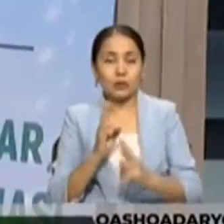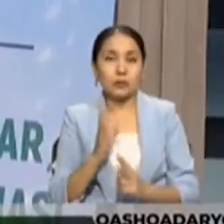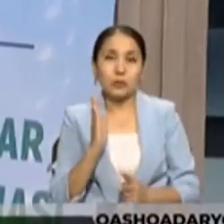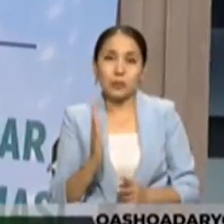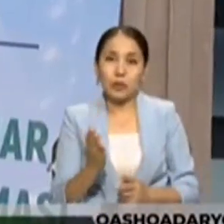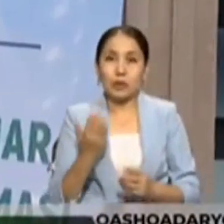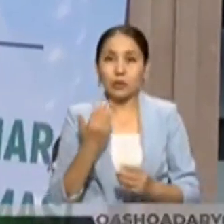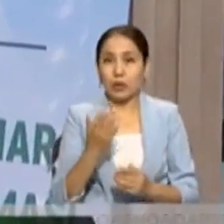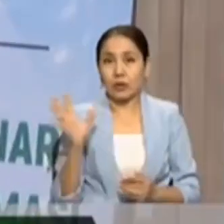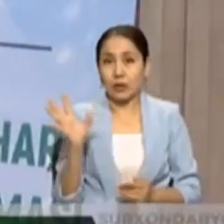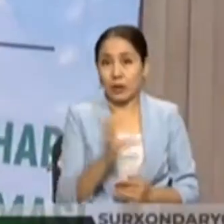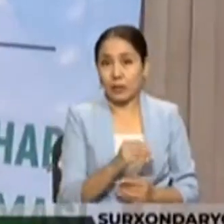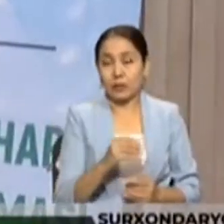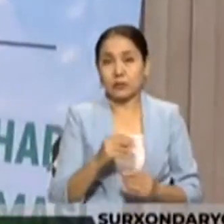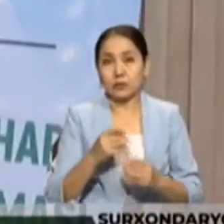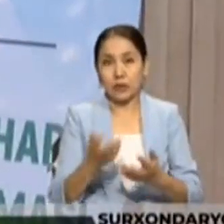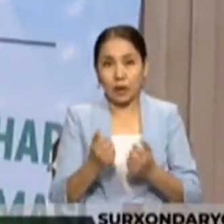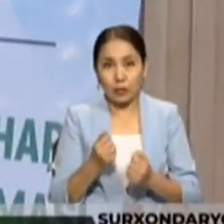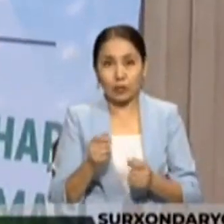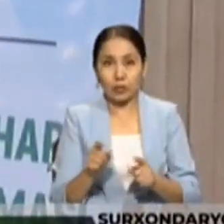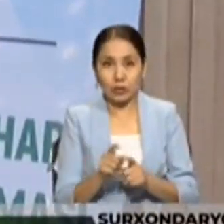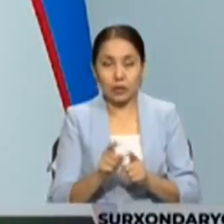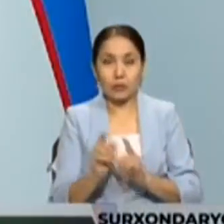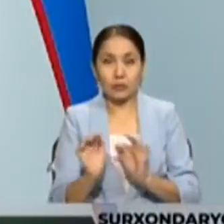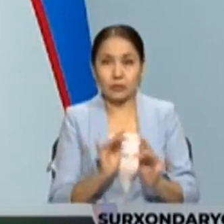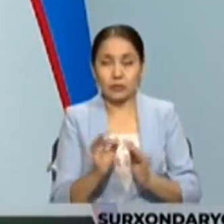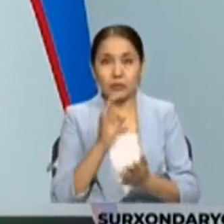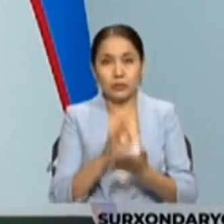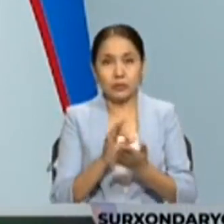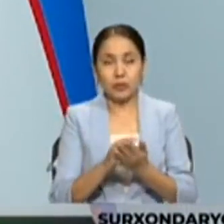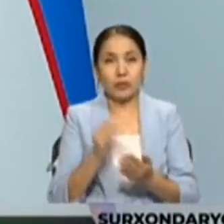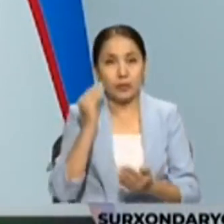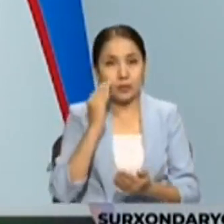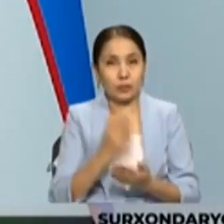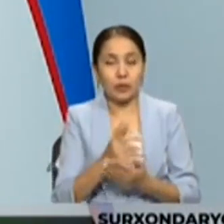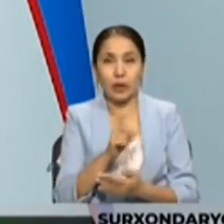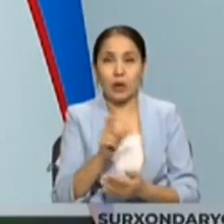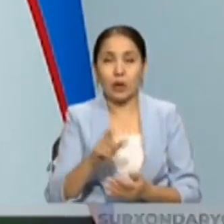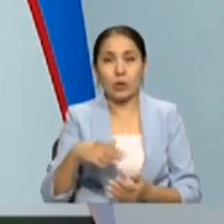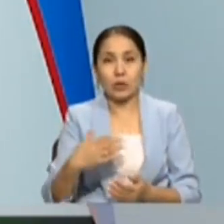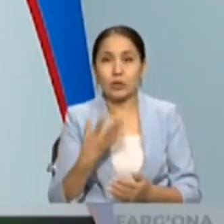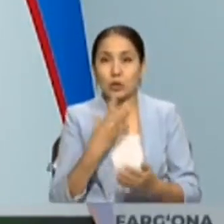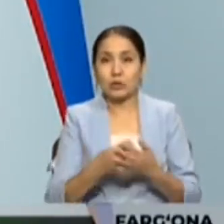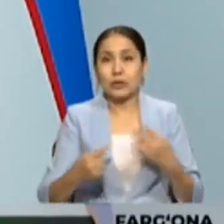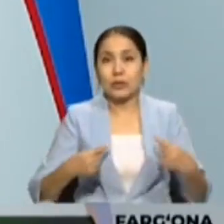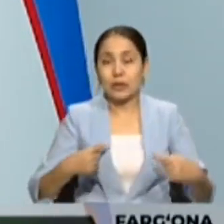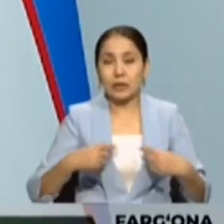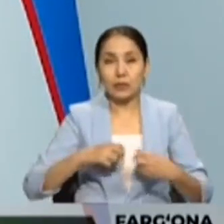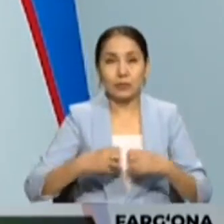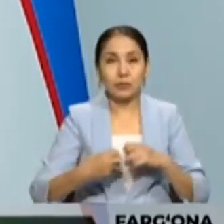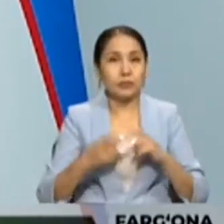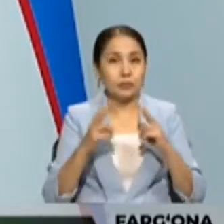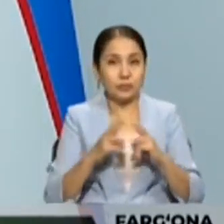bo'ladigan taqdirda ularni o'sha ish yurituviga qabul qilib, tegishli ta'sir choralarini qo'llash nazarda tutilgan. Bundan tashqari aholi o'rtasida o'zini o'sha qiynayotgan muammolar